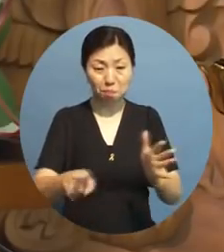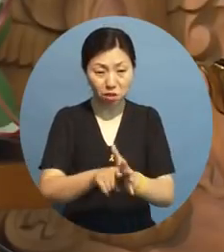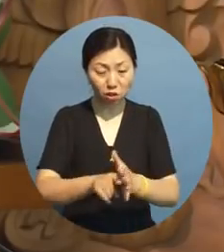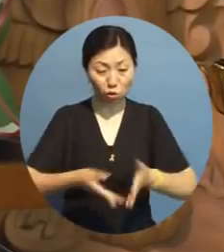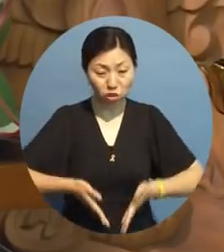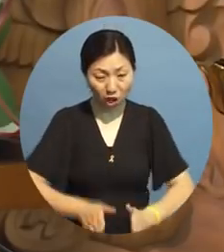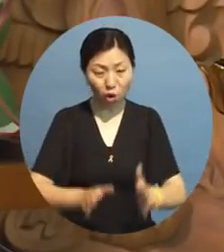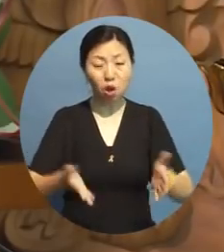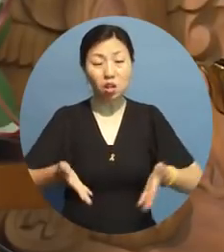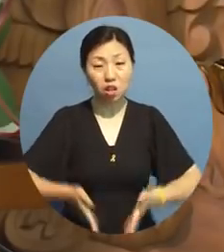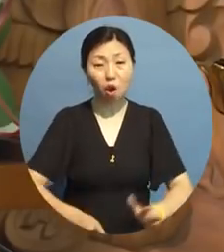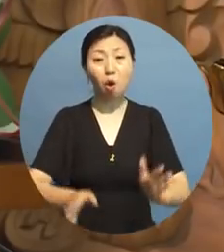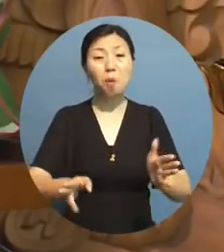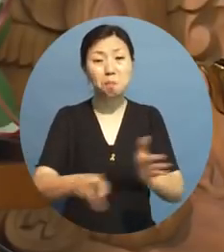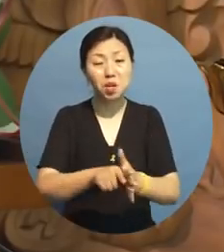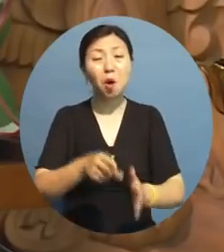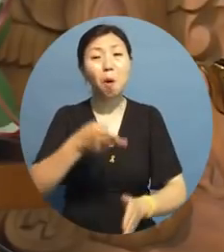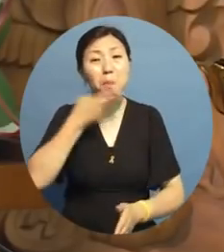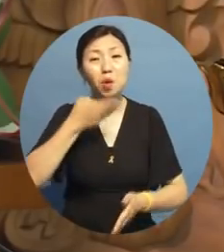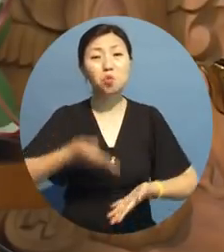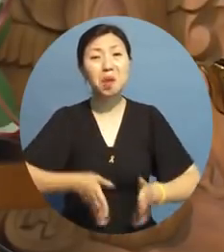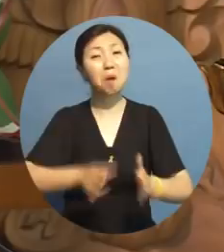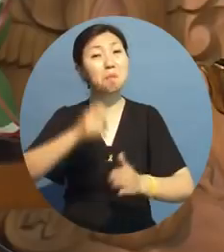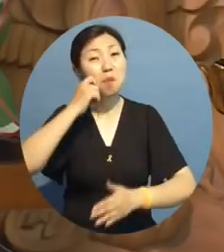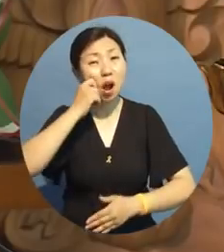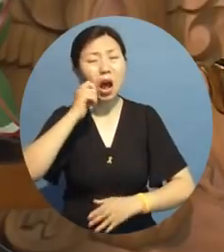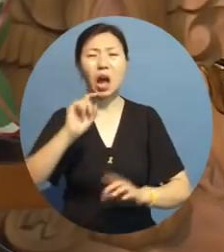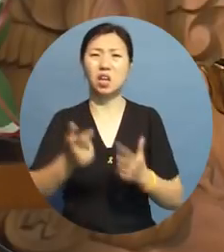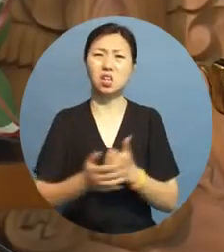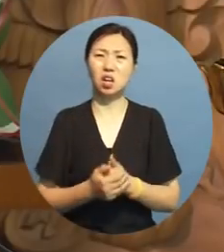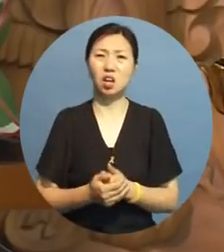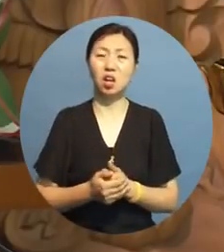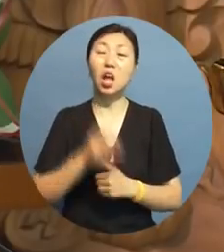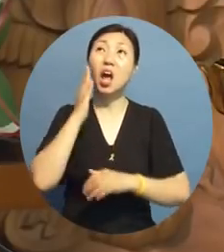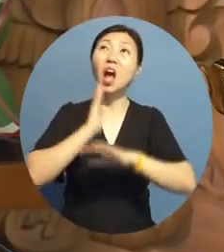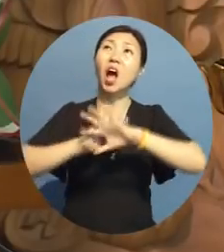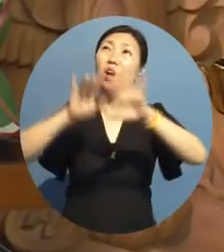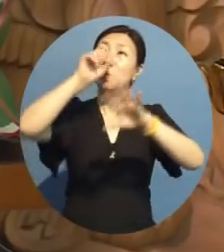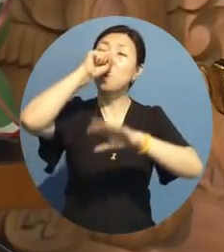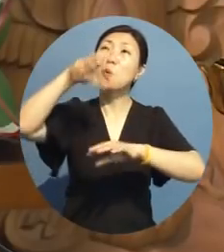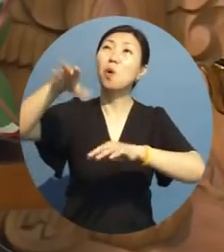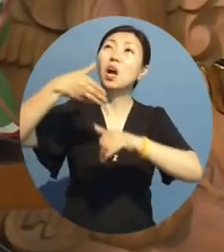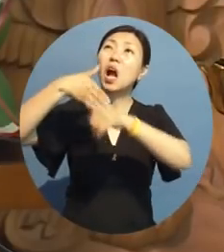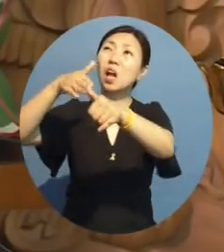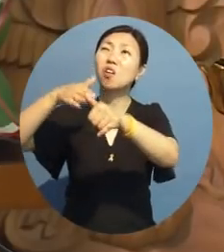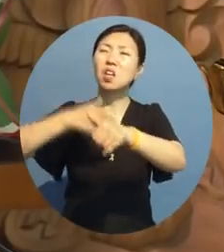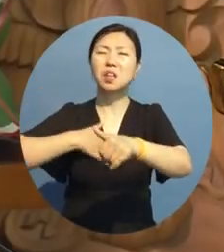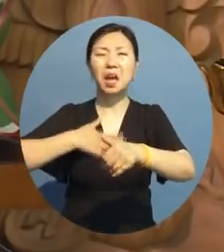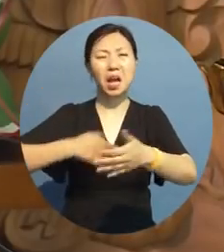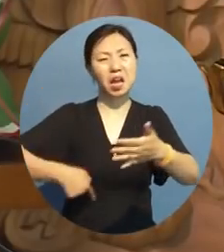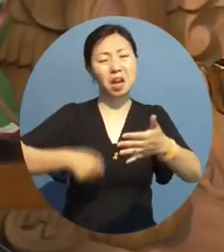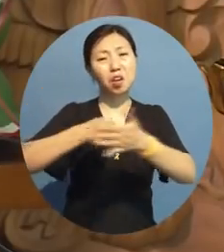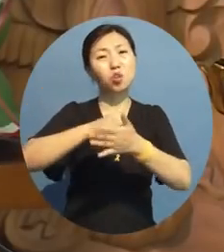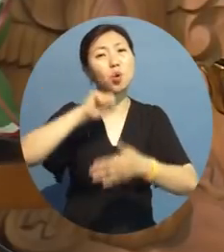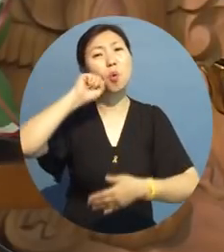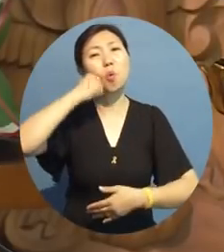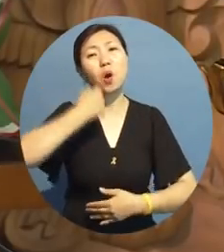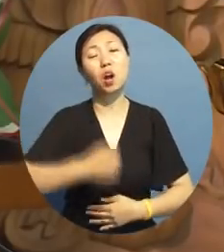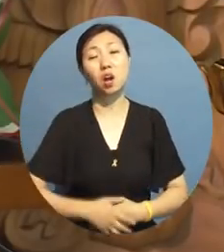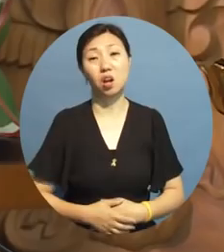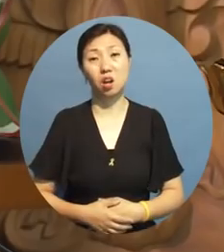믿는다고 안 태어나는 게 아니야. 그건 내 의지 밖이야. 내가 천국 가고 안 가고도 내가 가고 싶다고 하고 가기 싫다고 안 가는 거